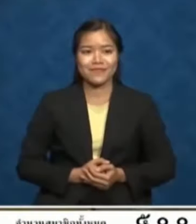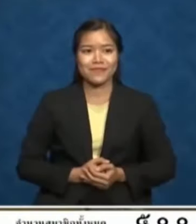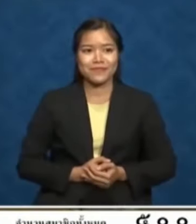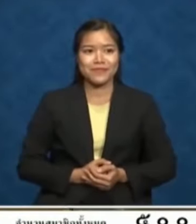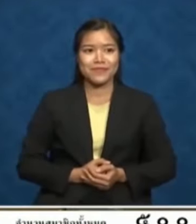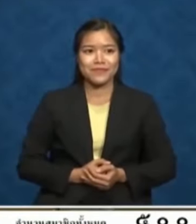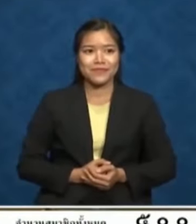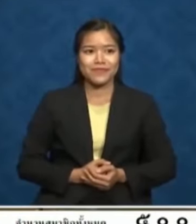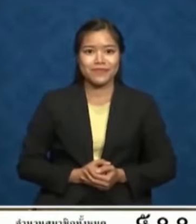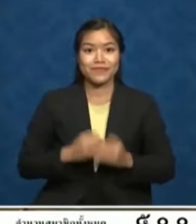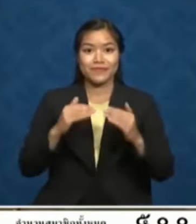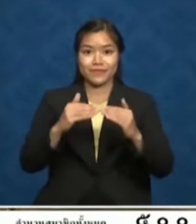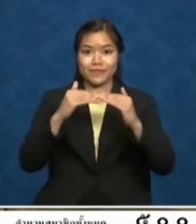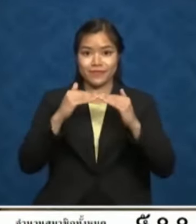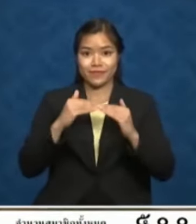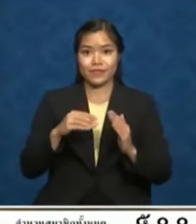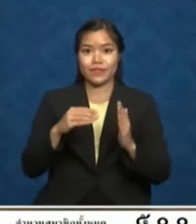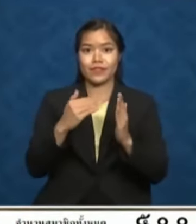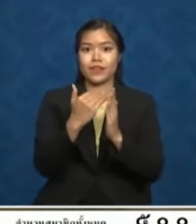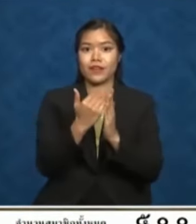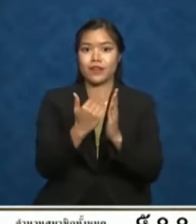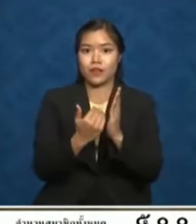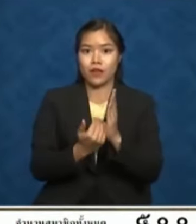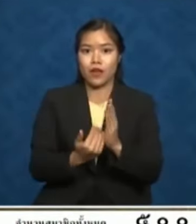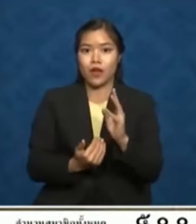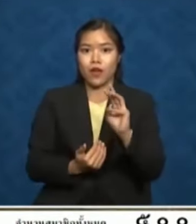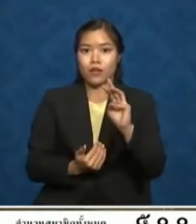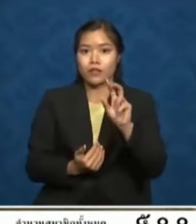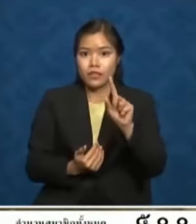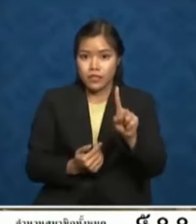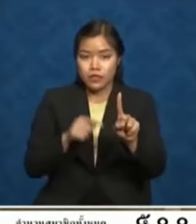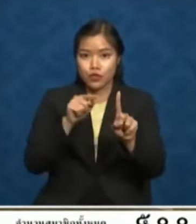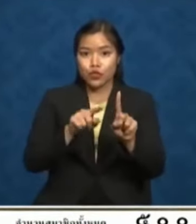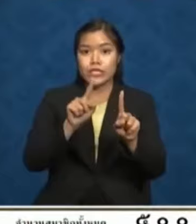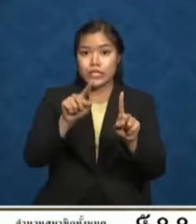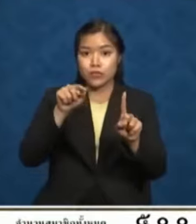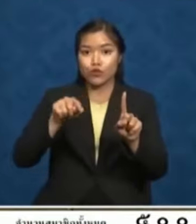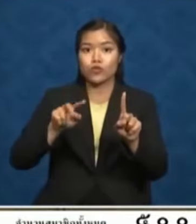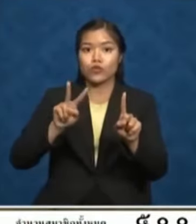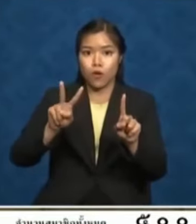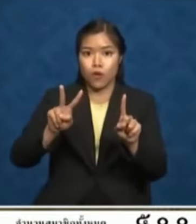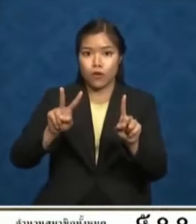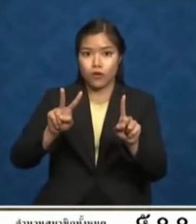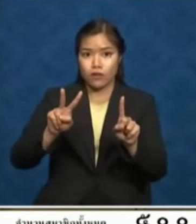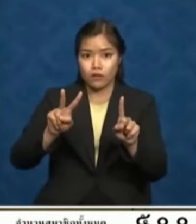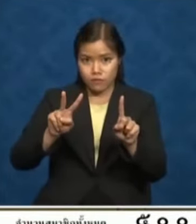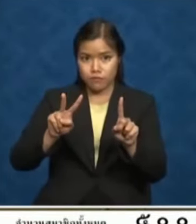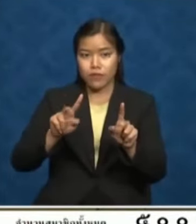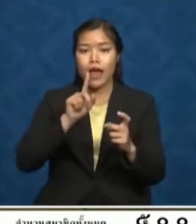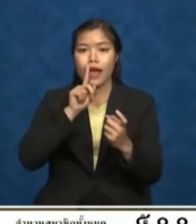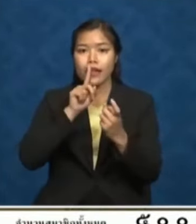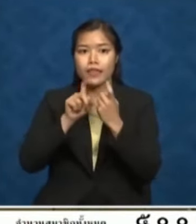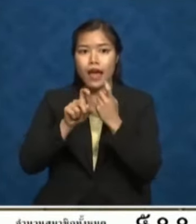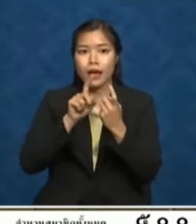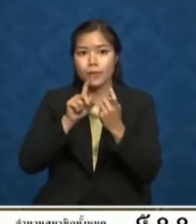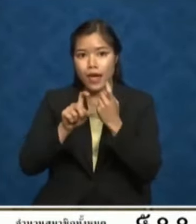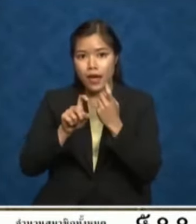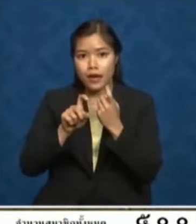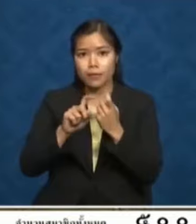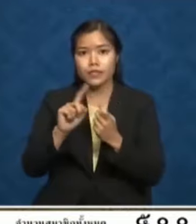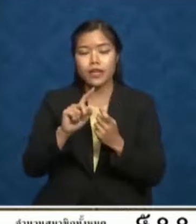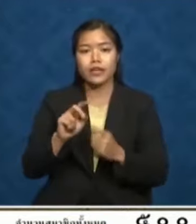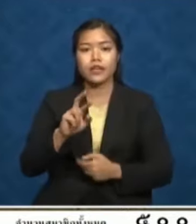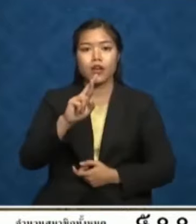ผมขอเข้าสู่วาระที่1จ 1.2นะครับกระทู้ถามสดด้วยวาจาของท่านปวิตราจิตกถาม